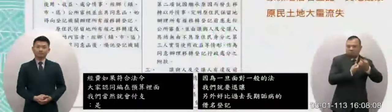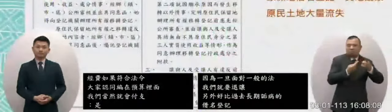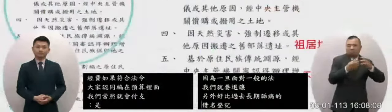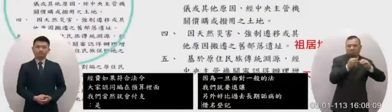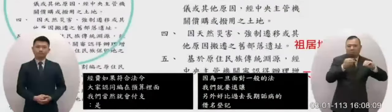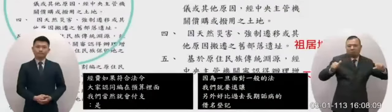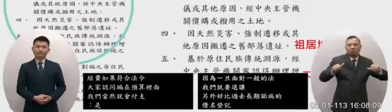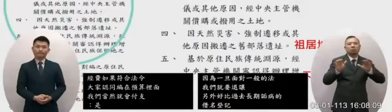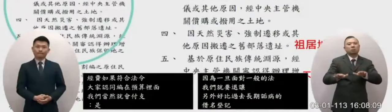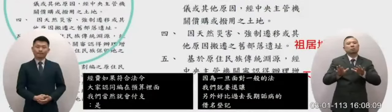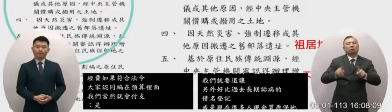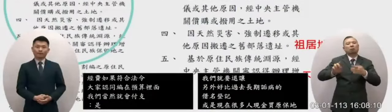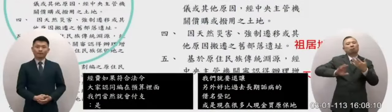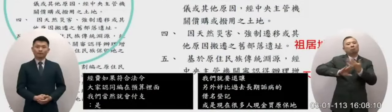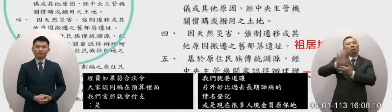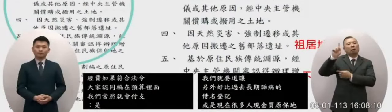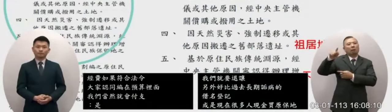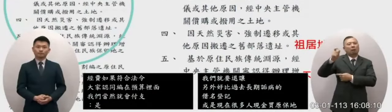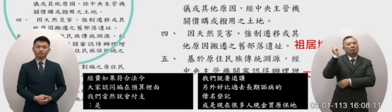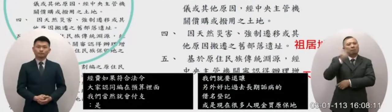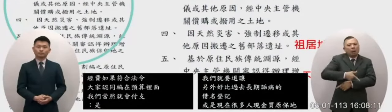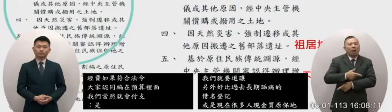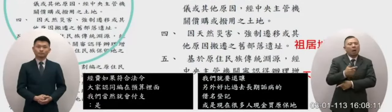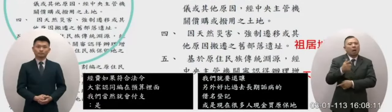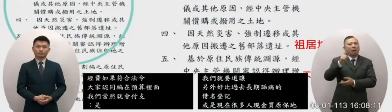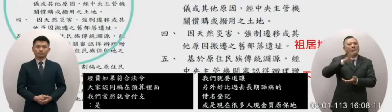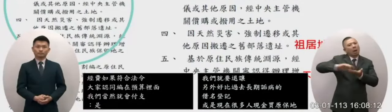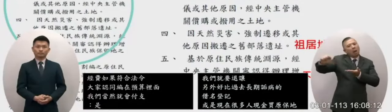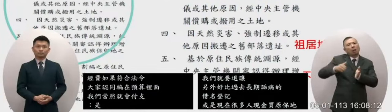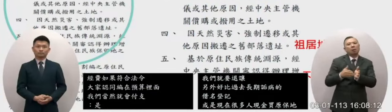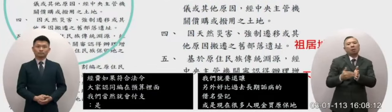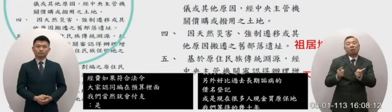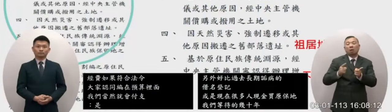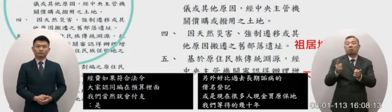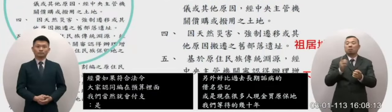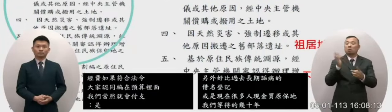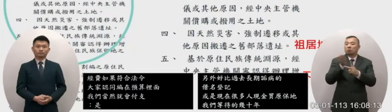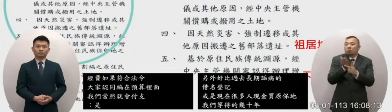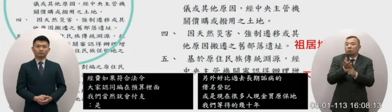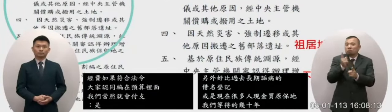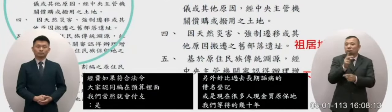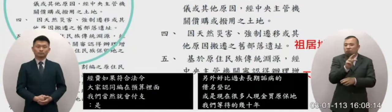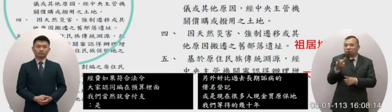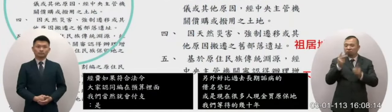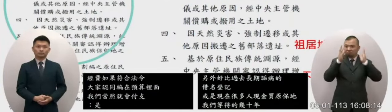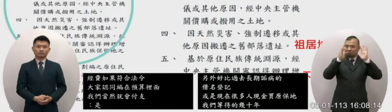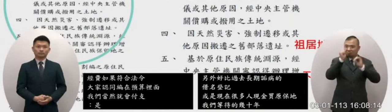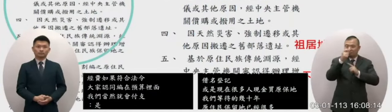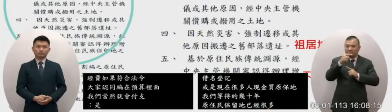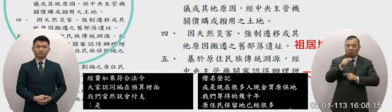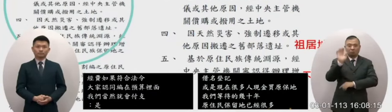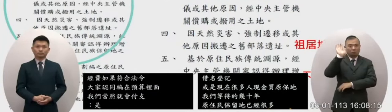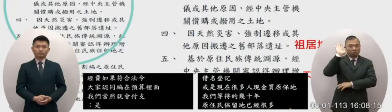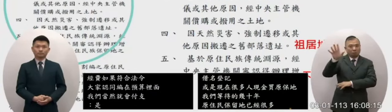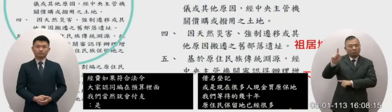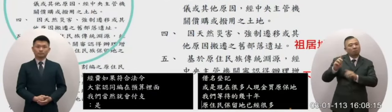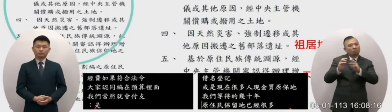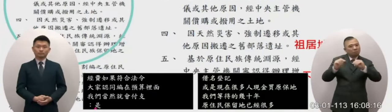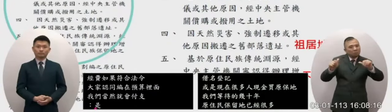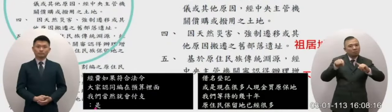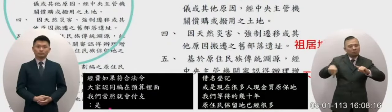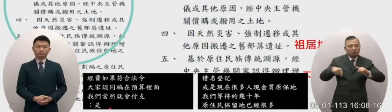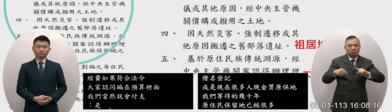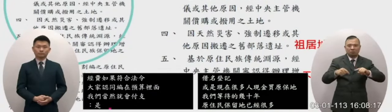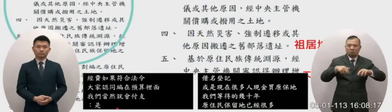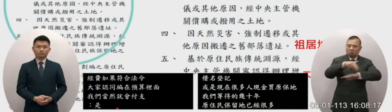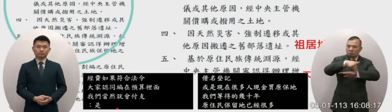人的手上，又或者攸关转型正义的，像公有土地的增划编。我举个简单的例子，那些居